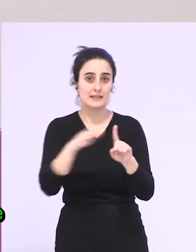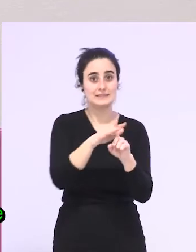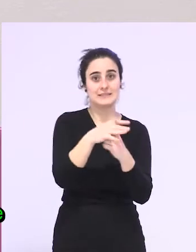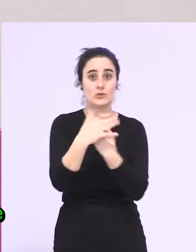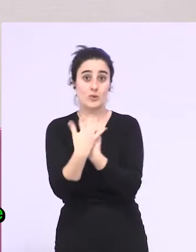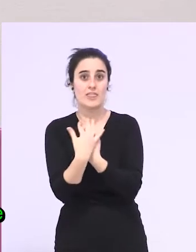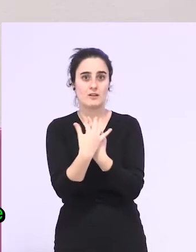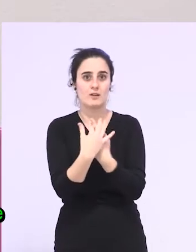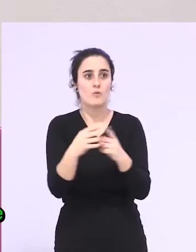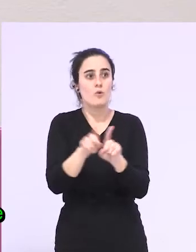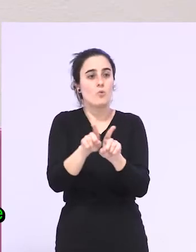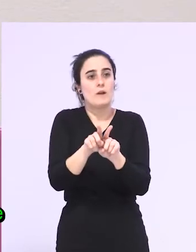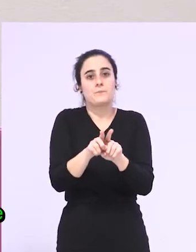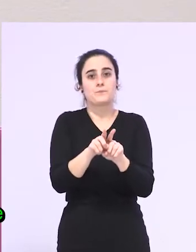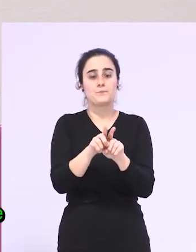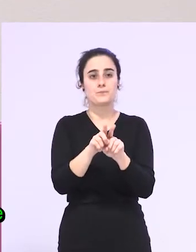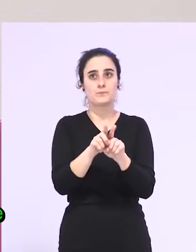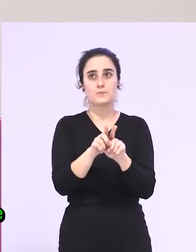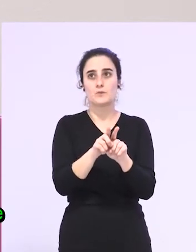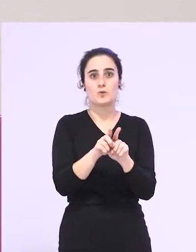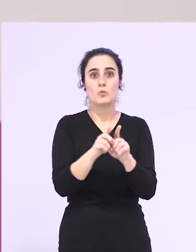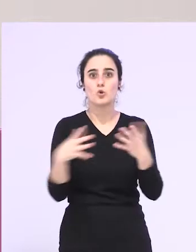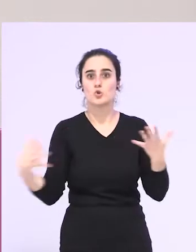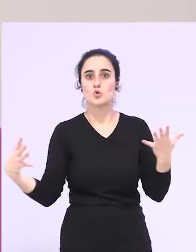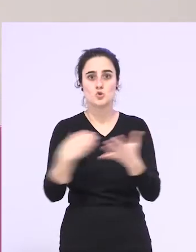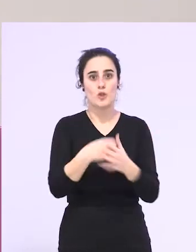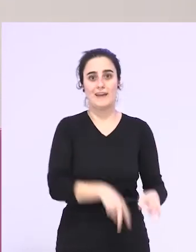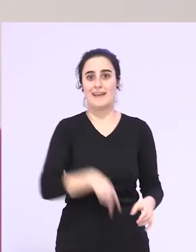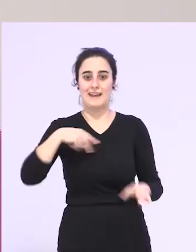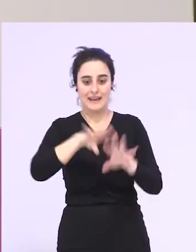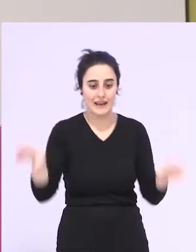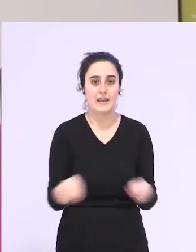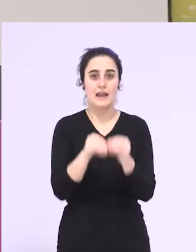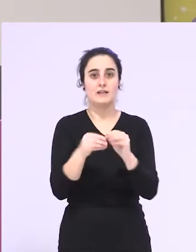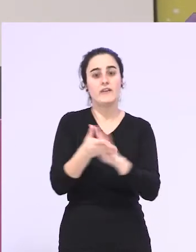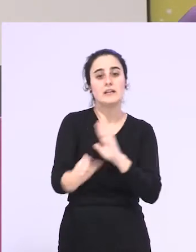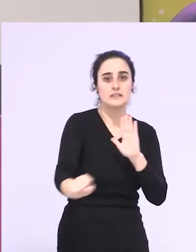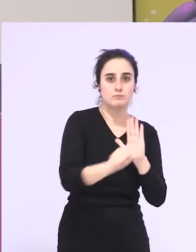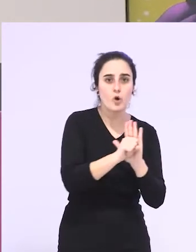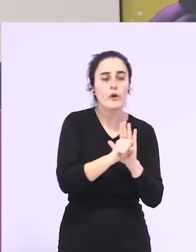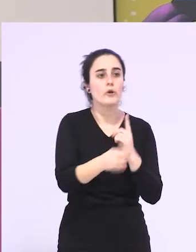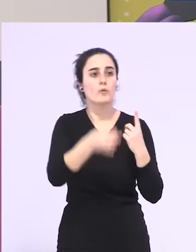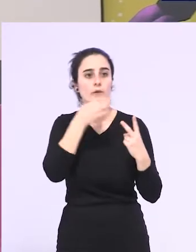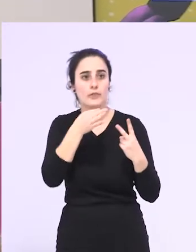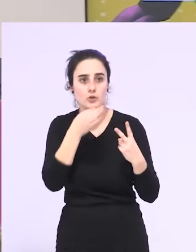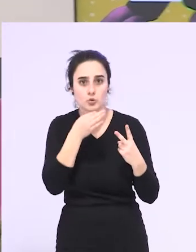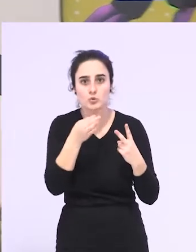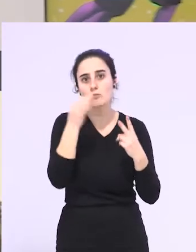dugu, pakete simboliko guzti horretaz, ez? Simbolikoa, diskursioa dena, iruditeriekin zer ikusia